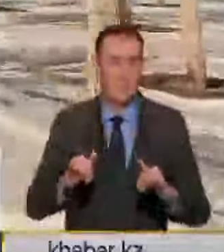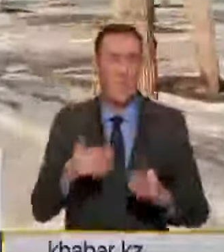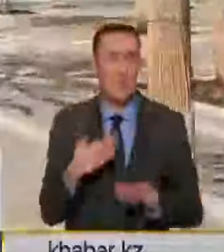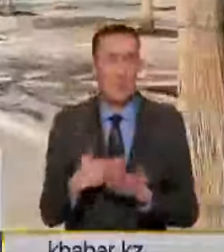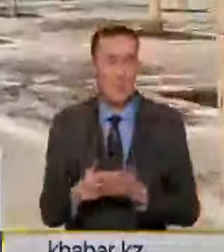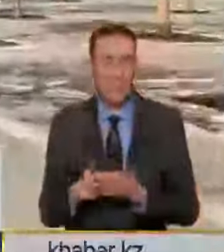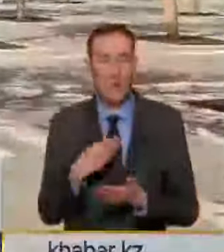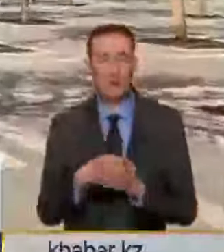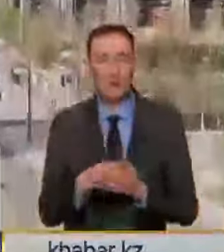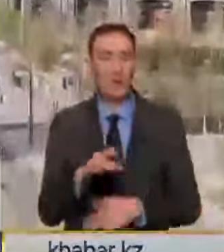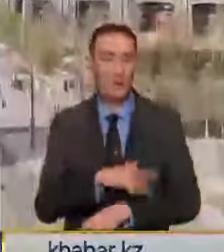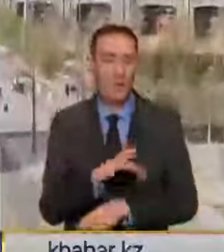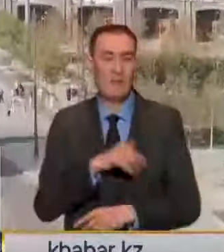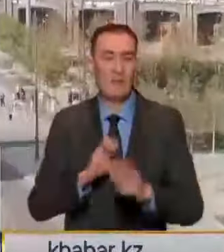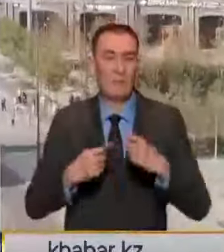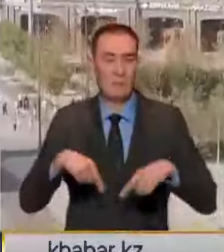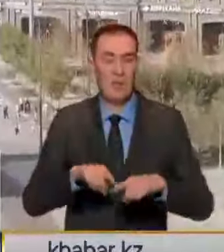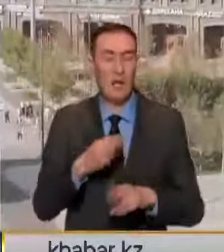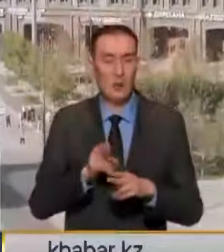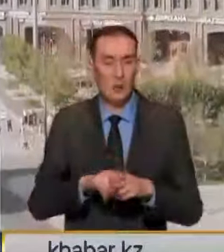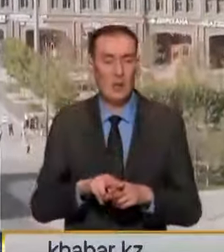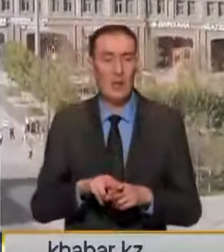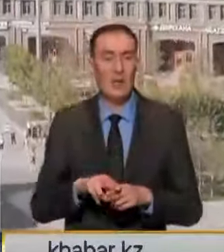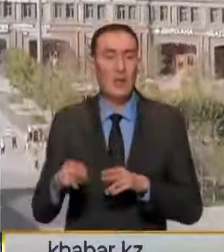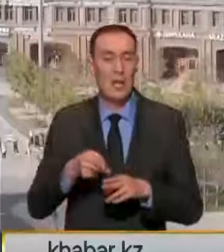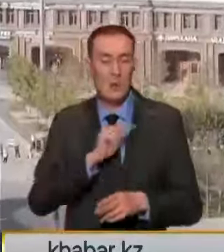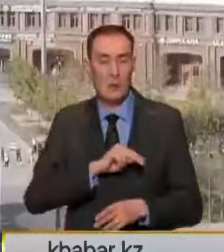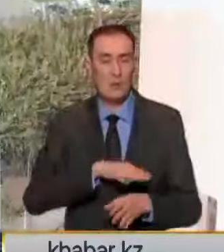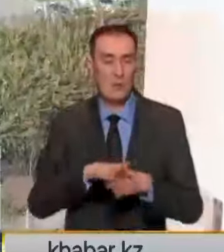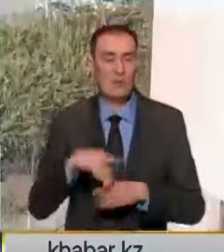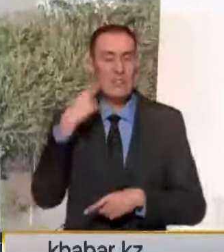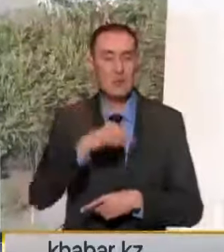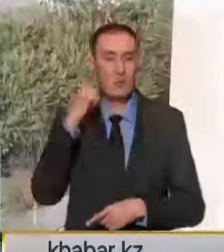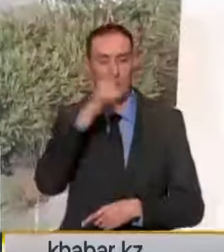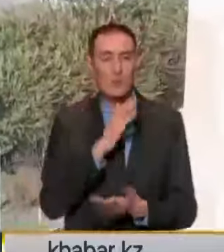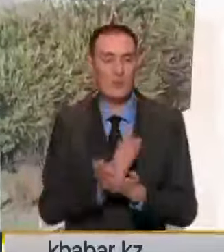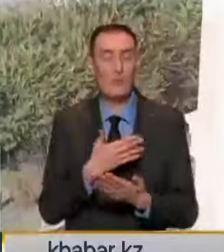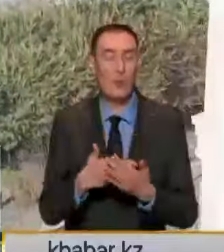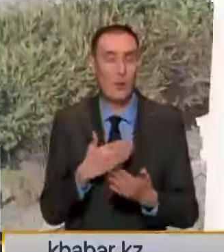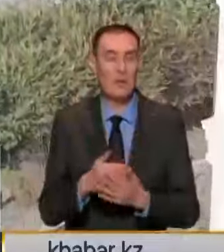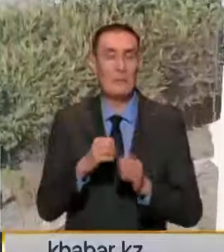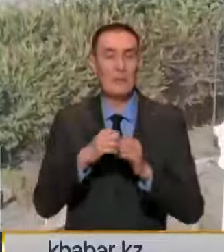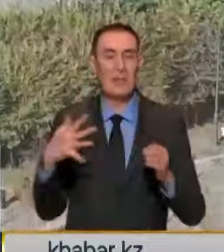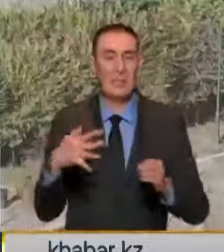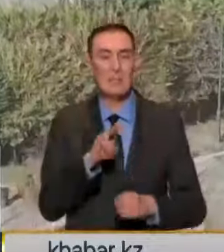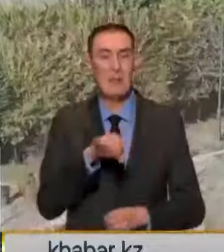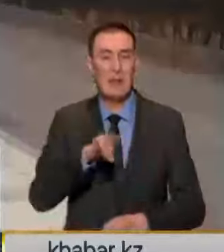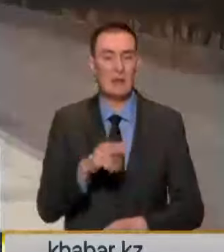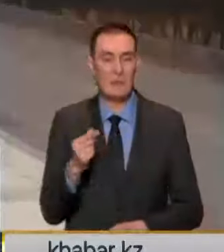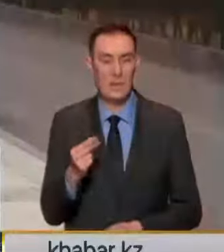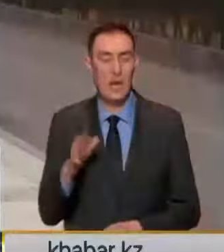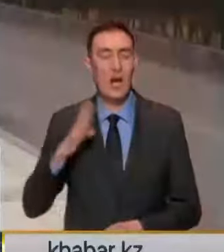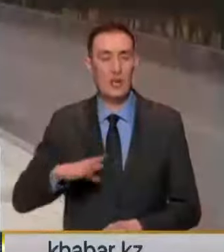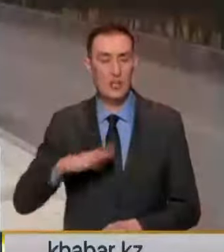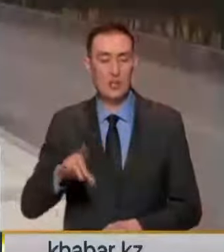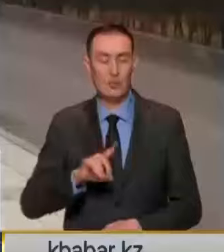пример, бюджет коммунального предприятия, которое занимается этими работами, в следующем году составит около 15 миллиардов тенге.